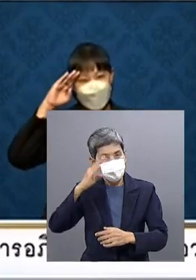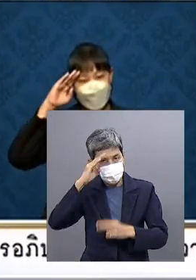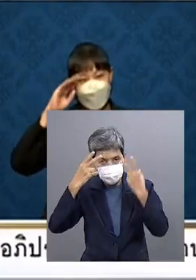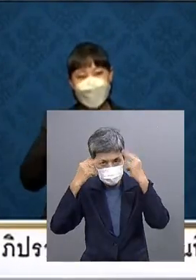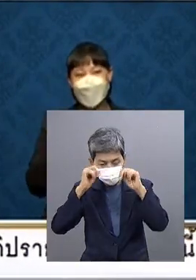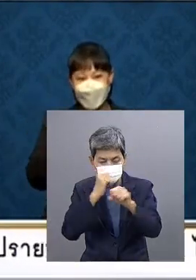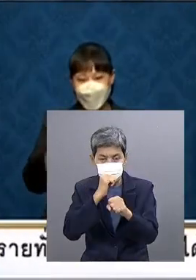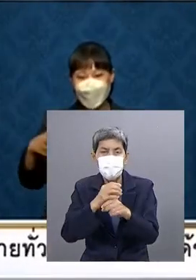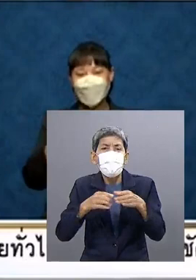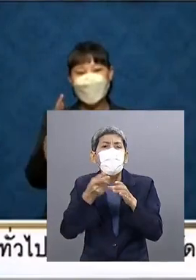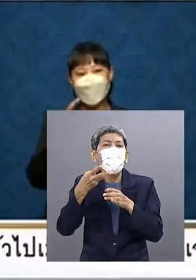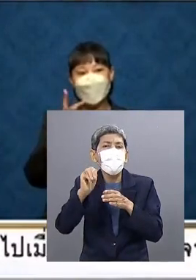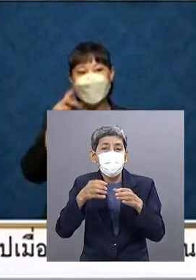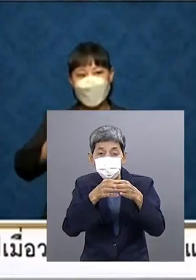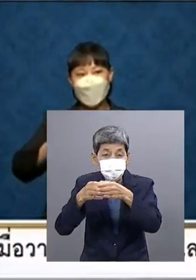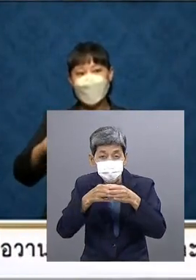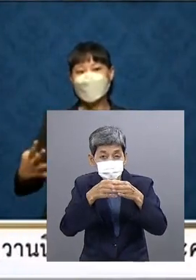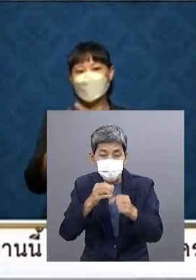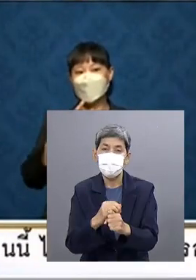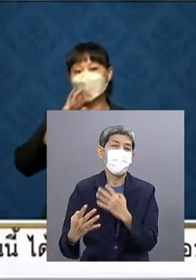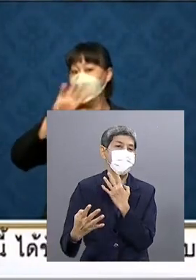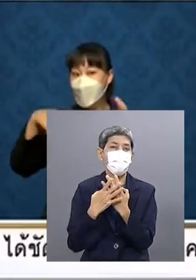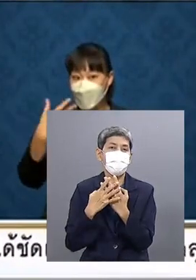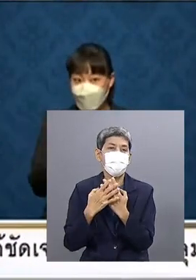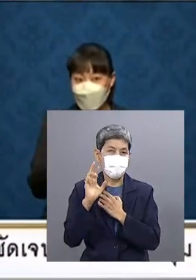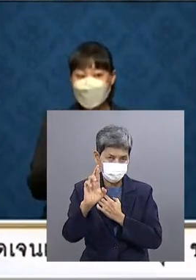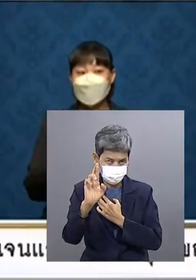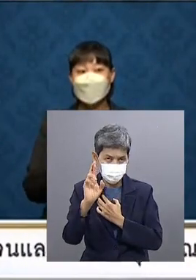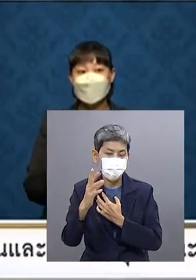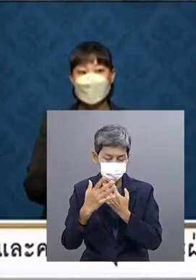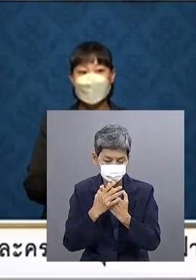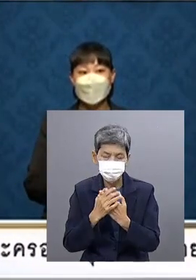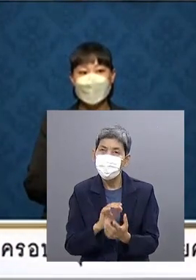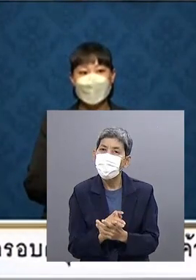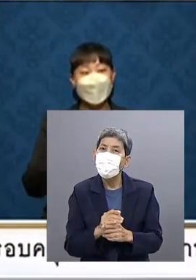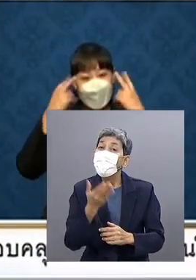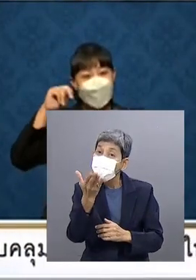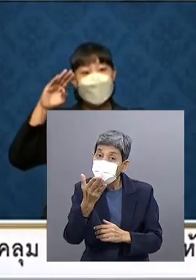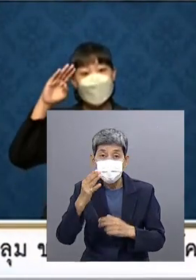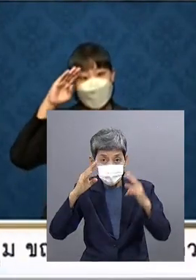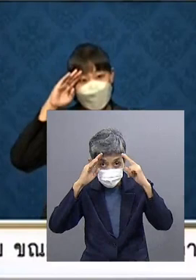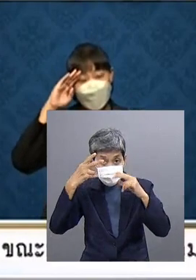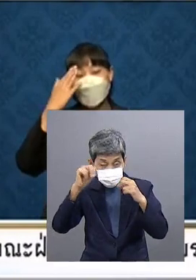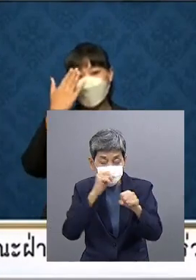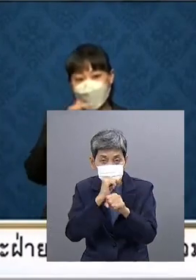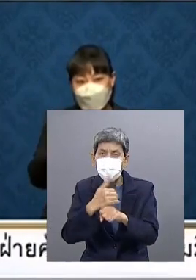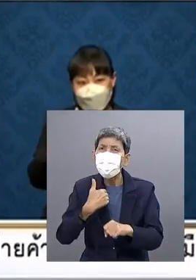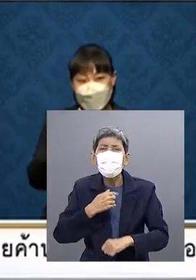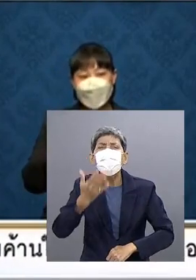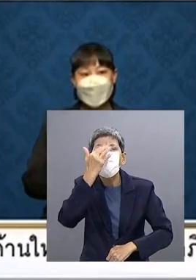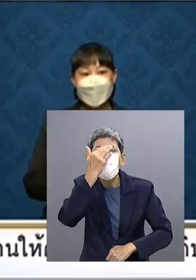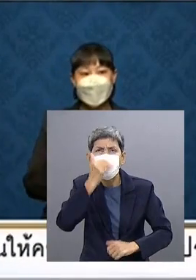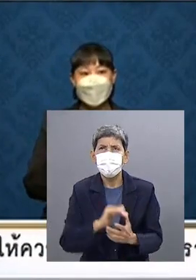รัฐมนตรีของท่านเนี่ยติดคุกทั้งครมแล้วพระรามประยุทธ์เนี่ยทำไมต้องไป